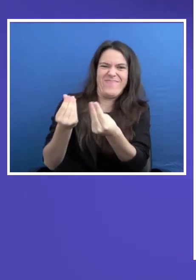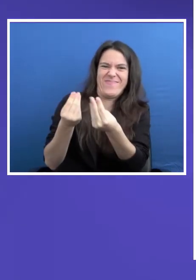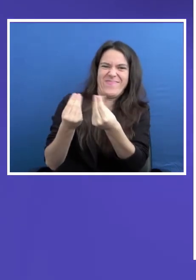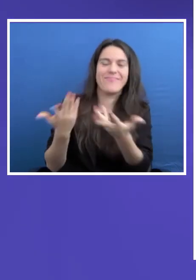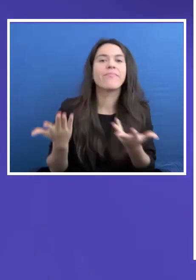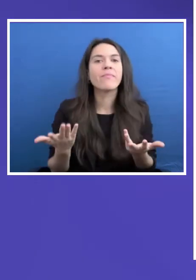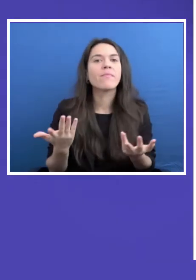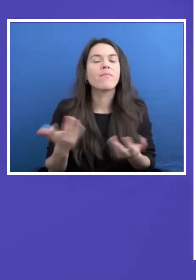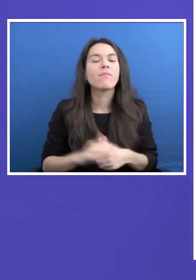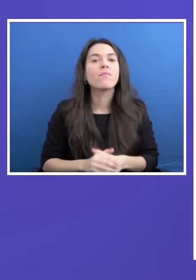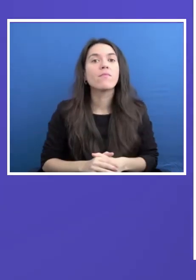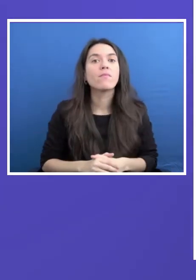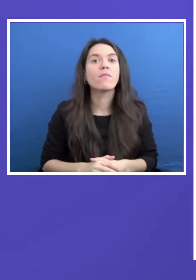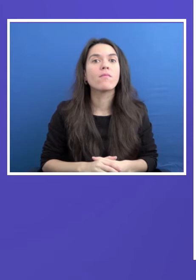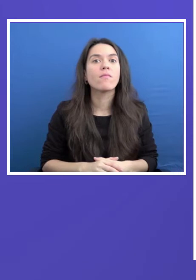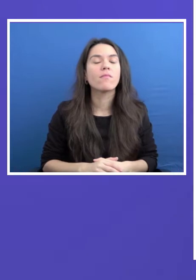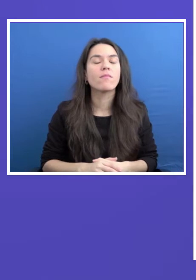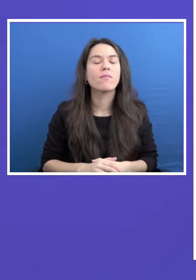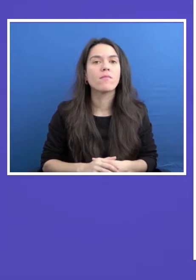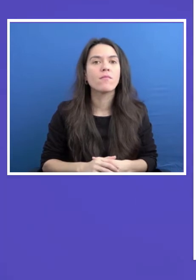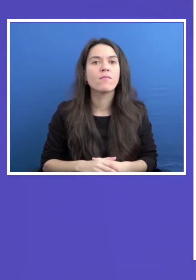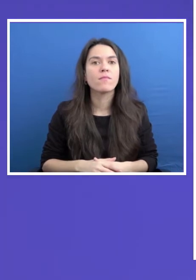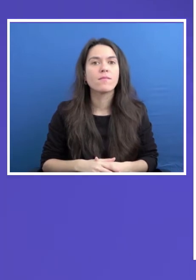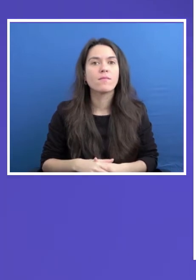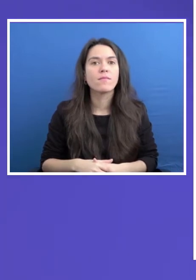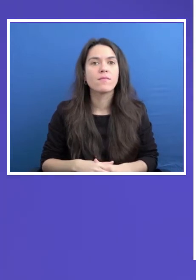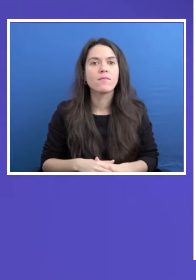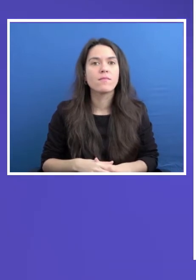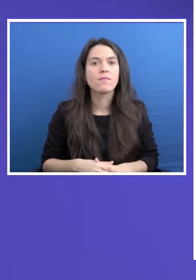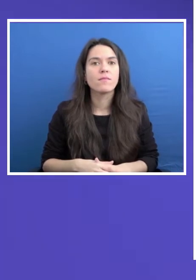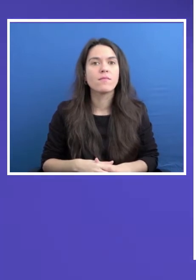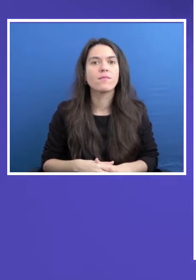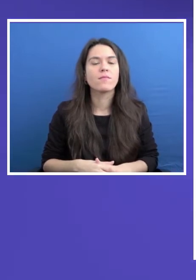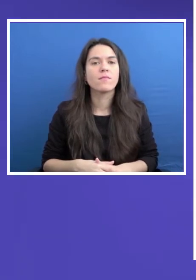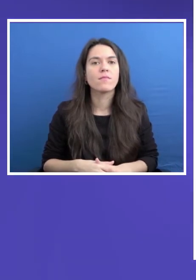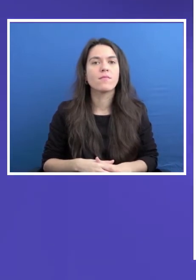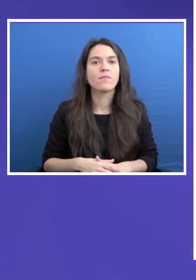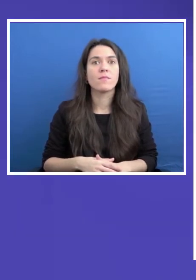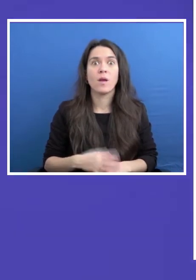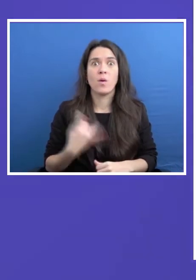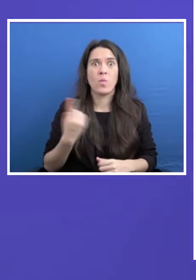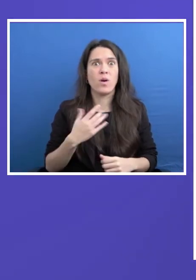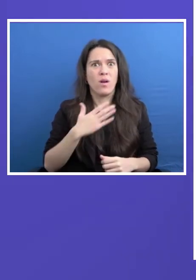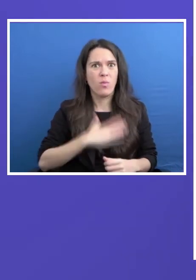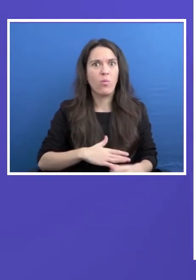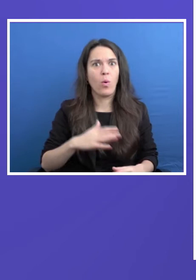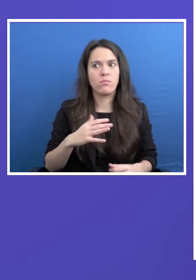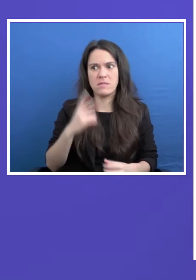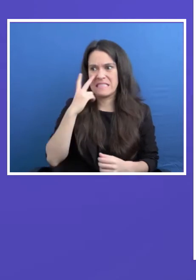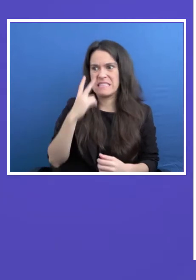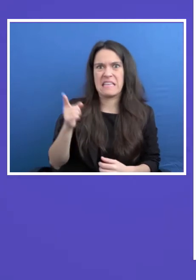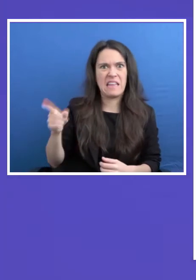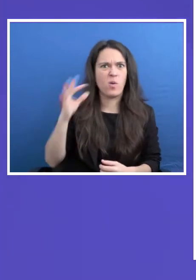يعني المراه لازم تبقى جميله ولازم تبقى مهتميه بنفسها، لكن المراه عقل وثقافه بتجمع بين الشكل والمضمون. فاحنا نخاطب